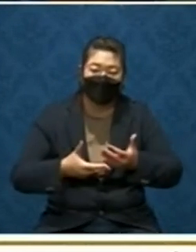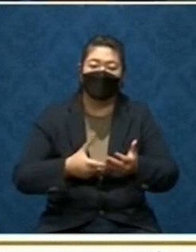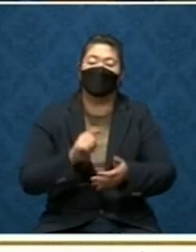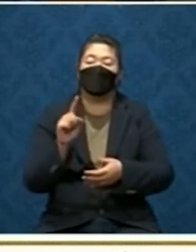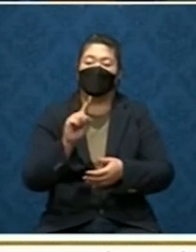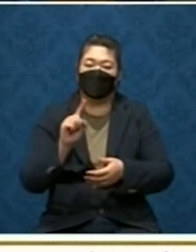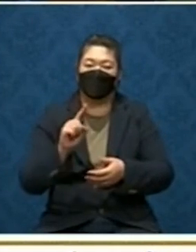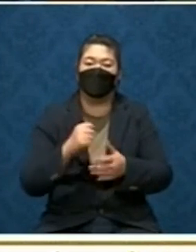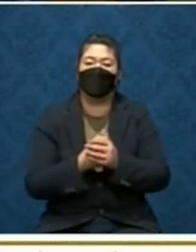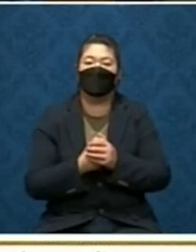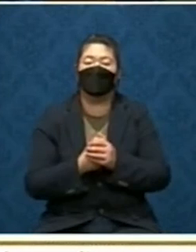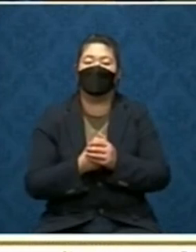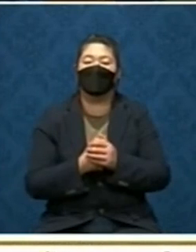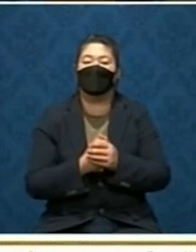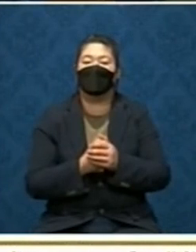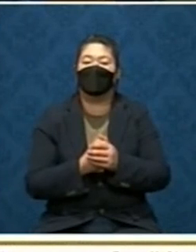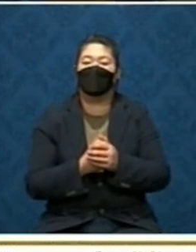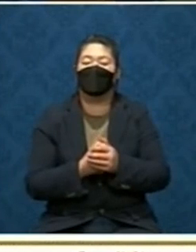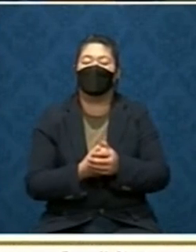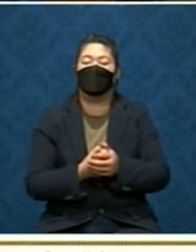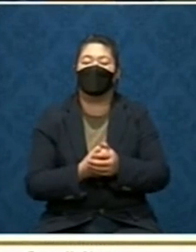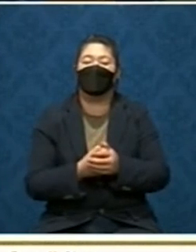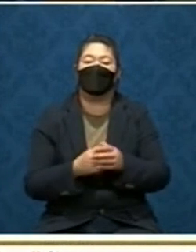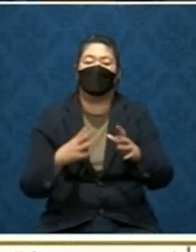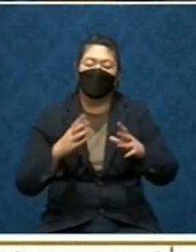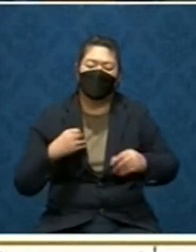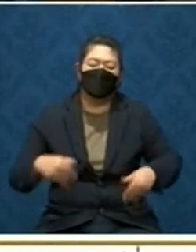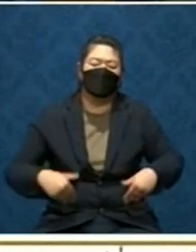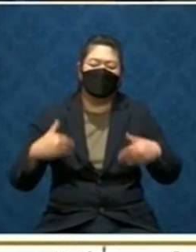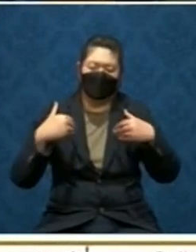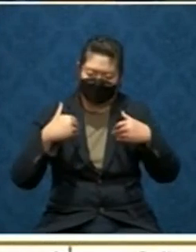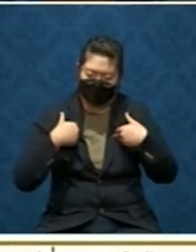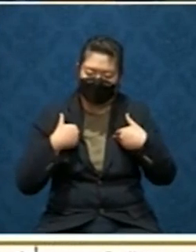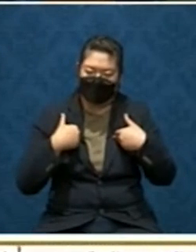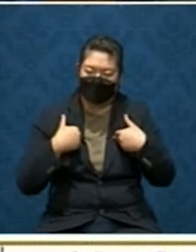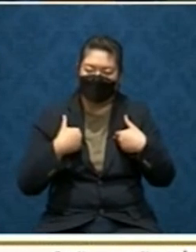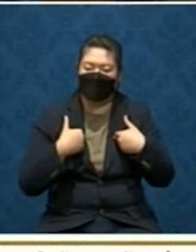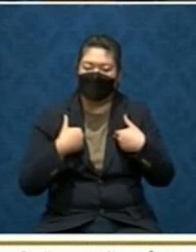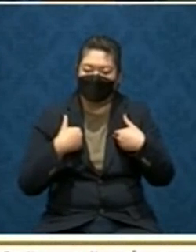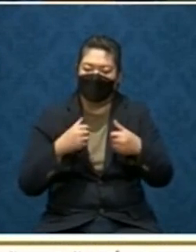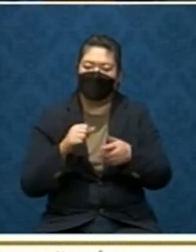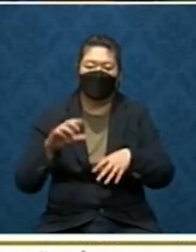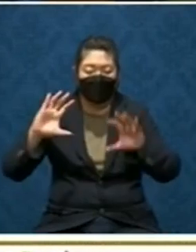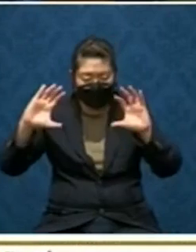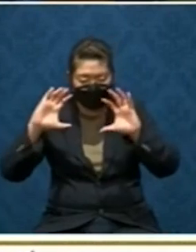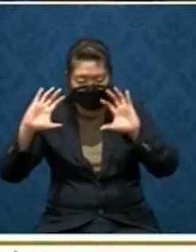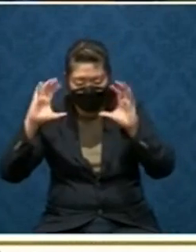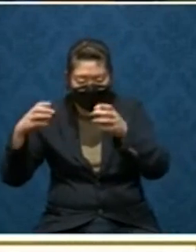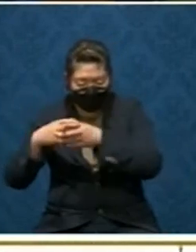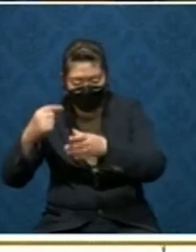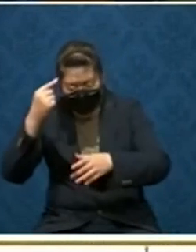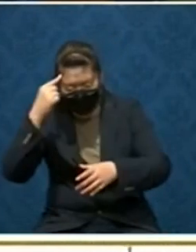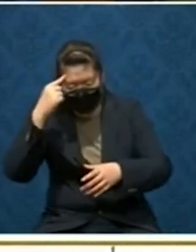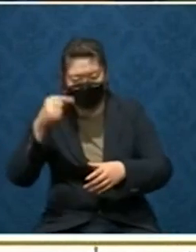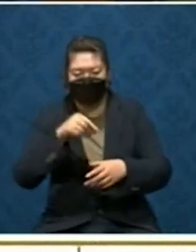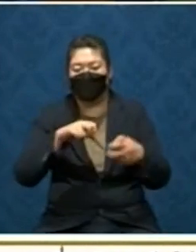การต่อสู้ในรูปแบบต่างๆกระทั่งยอมใช้ชีวิตตัวเองเพื่อให้เสียงของพวกเขาดังไปถึงรัฐบาลและผู้มีอำนาจค่ะ